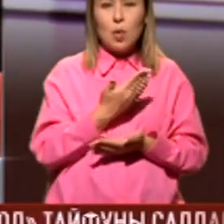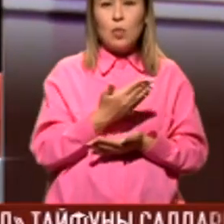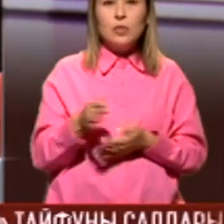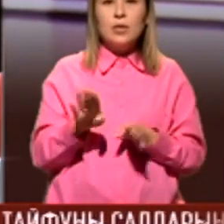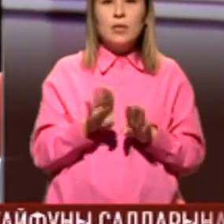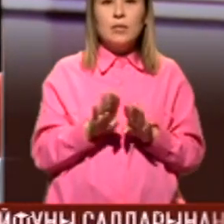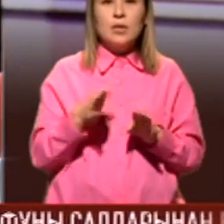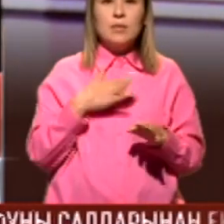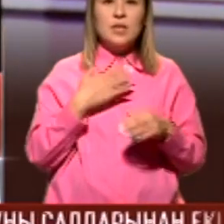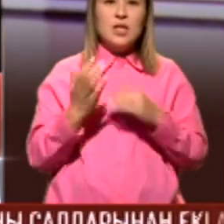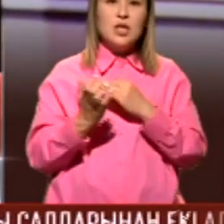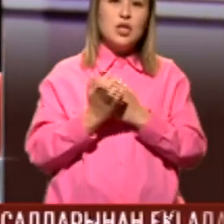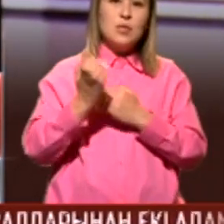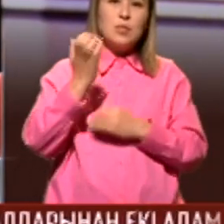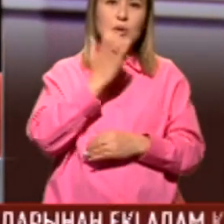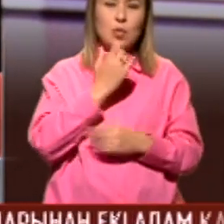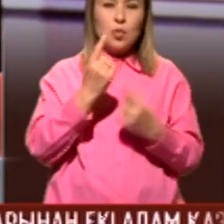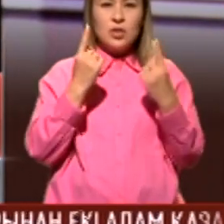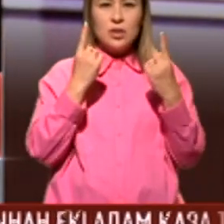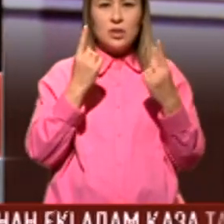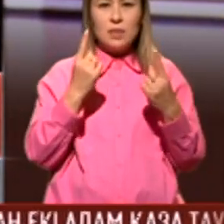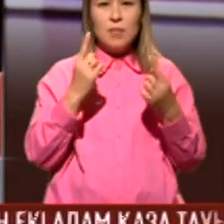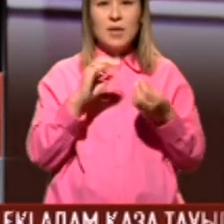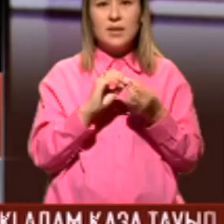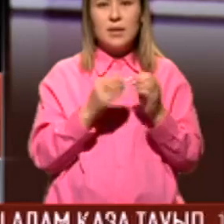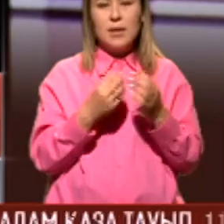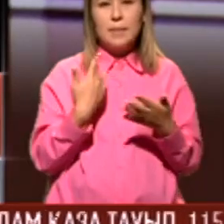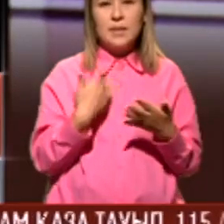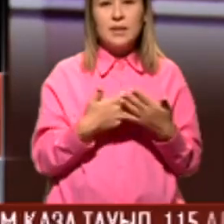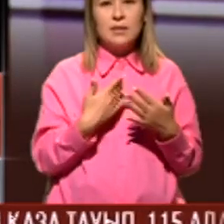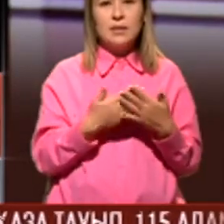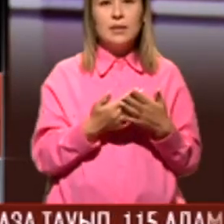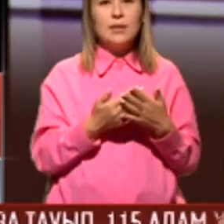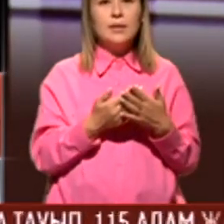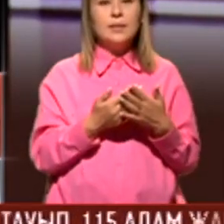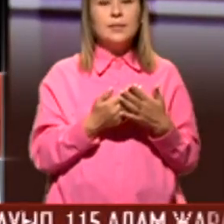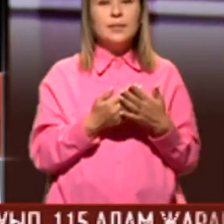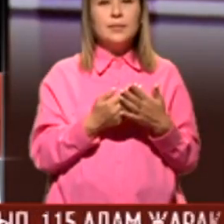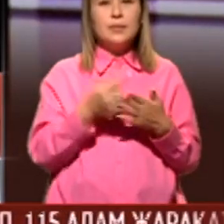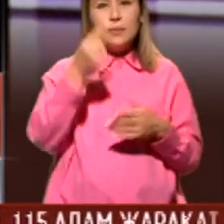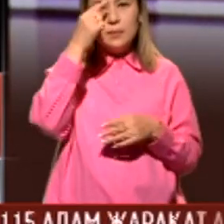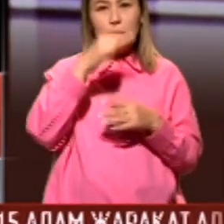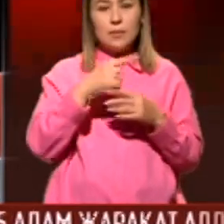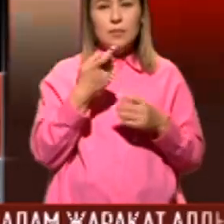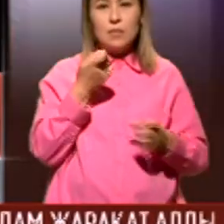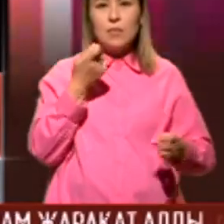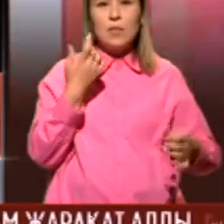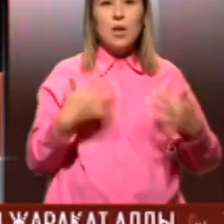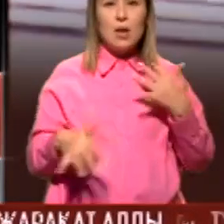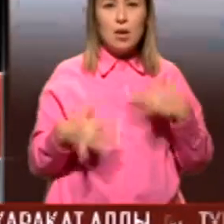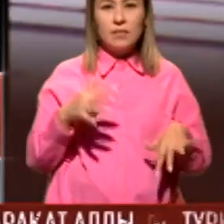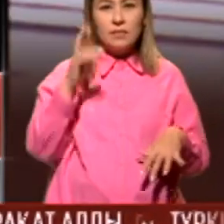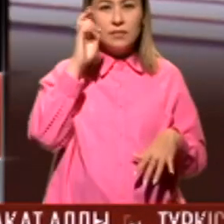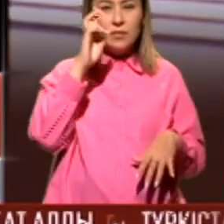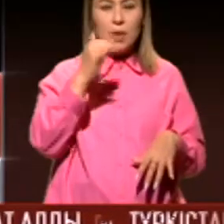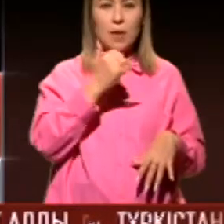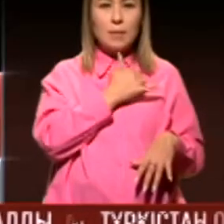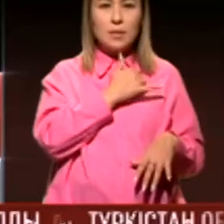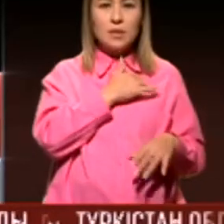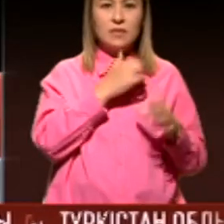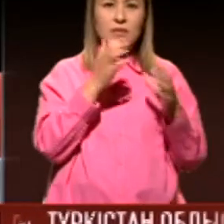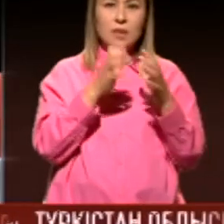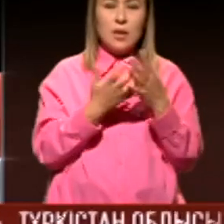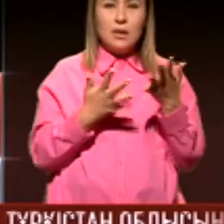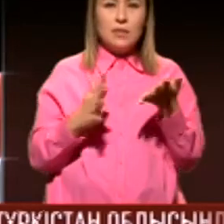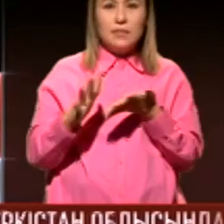бізге жіберу мәселесі өзекті да. Өйткені біз енді мойындау керек, әлсіздеу мемлекетпіз. Біз сияқты елдердің ішін бір